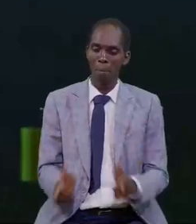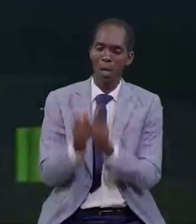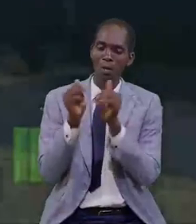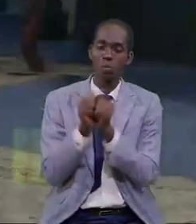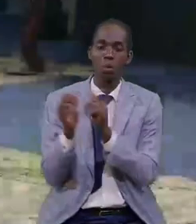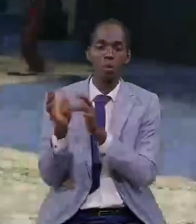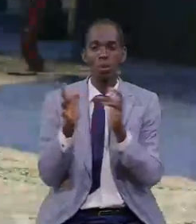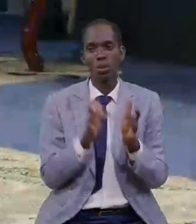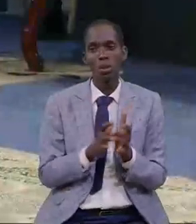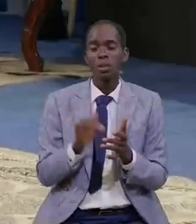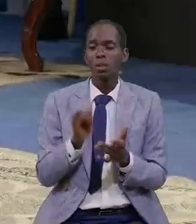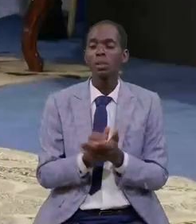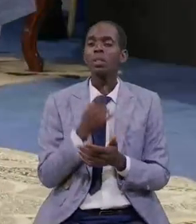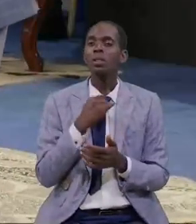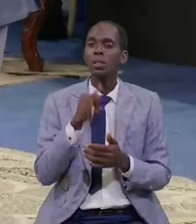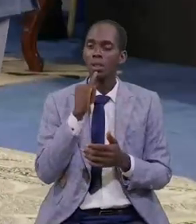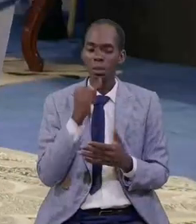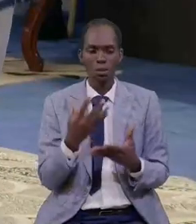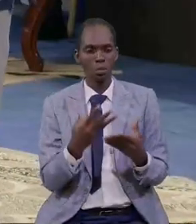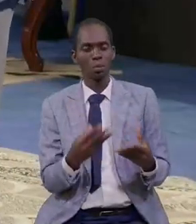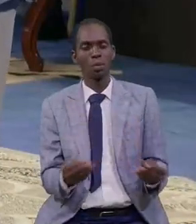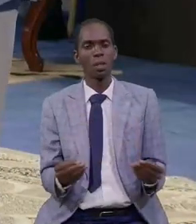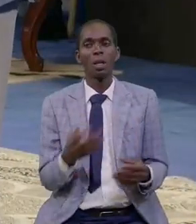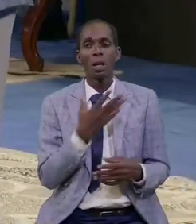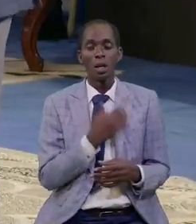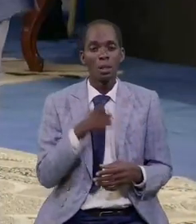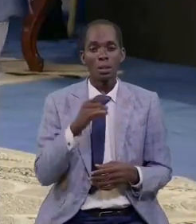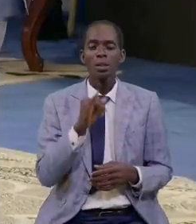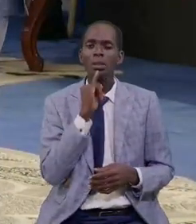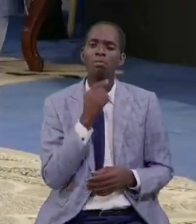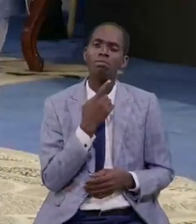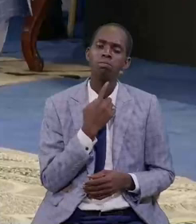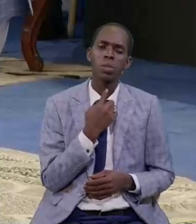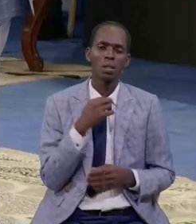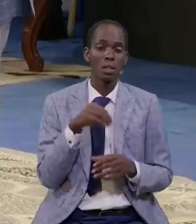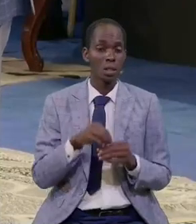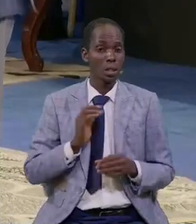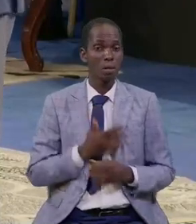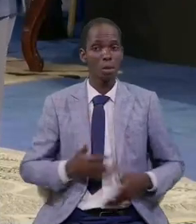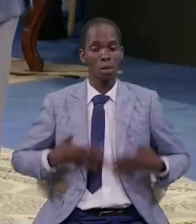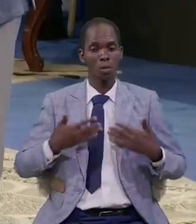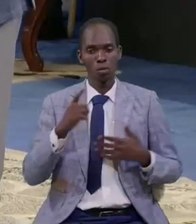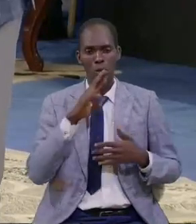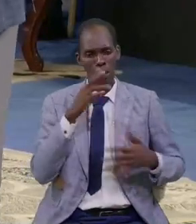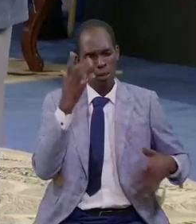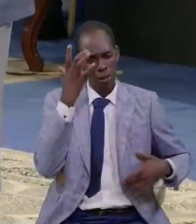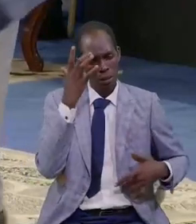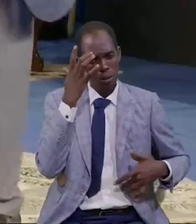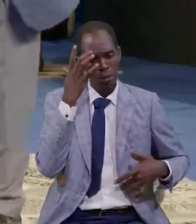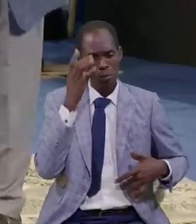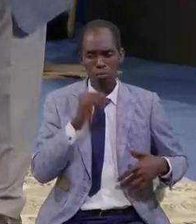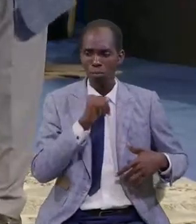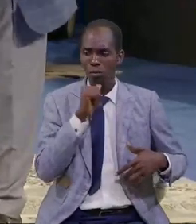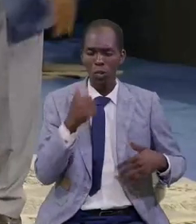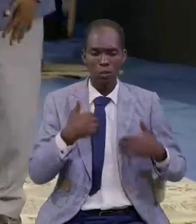est satisfaite mais il est malade et il a soif vous savez dans nos vies tu es malade tu n'es pas en